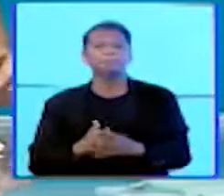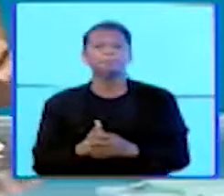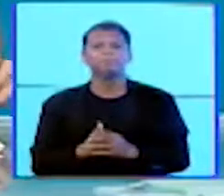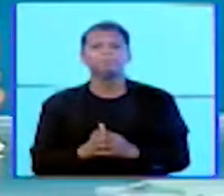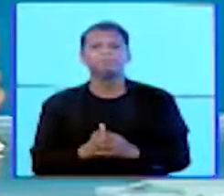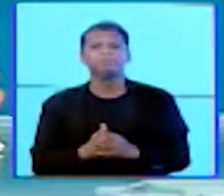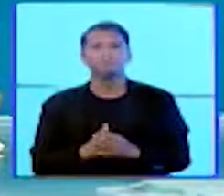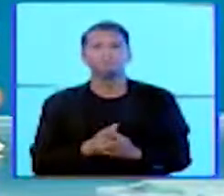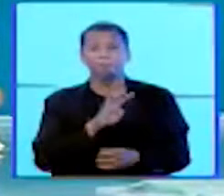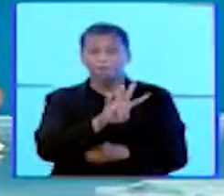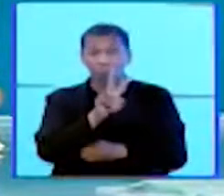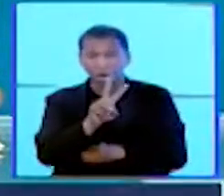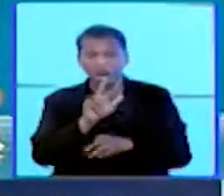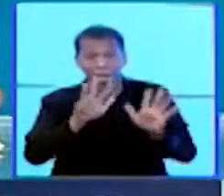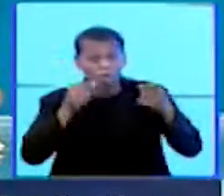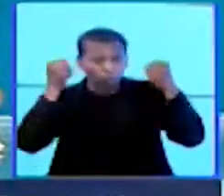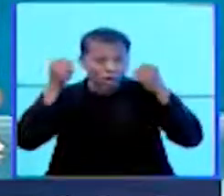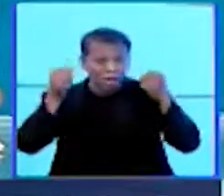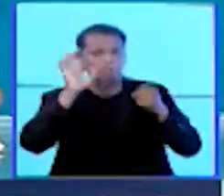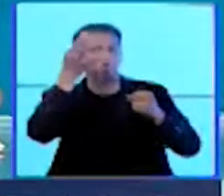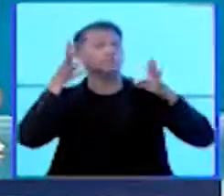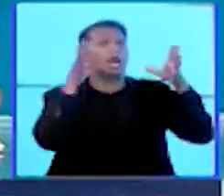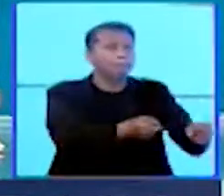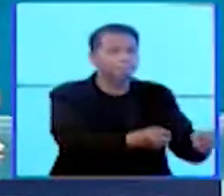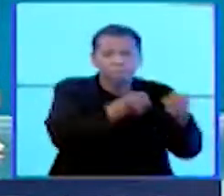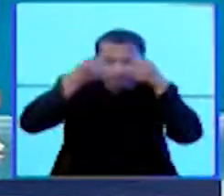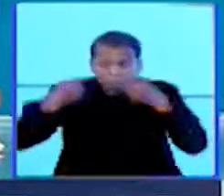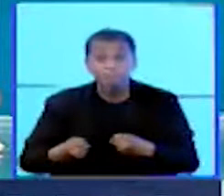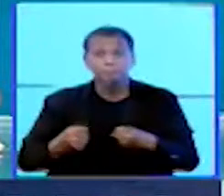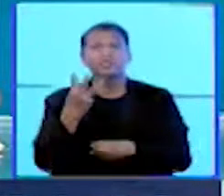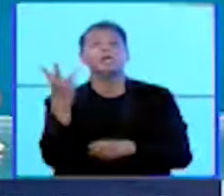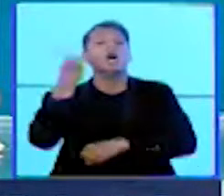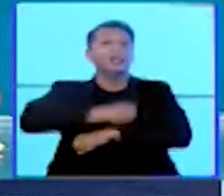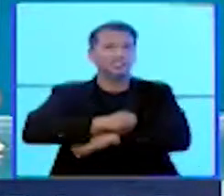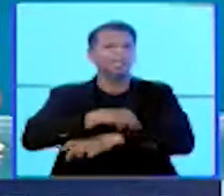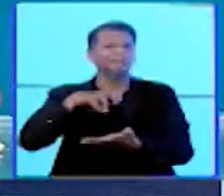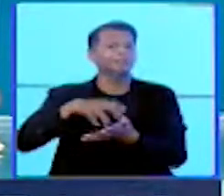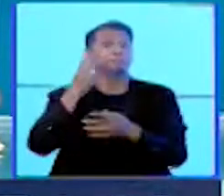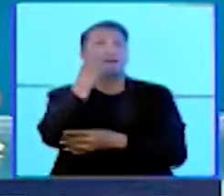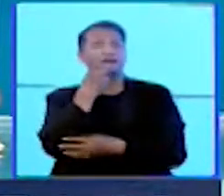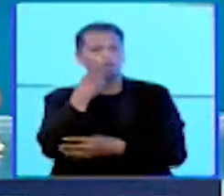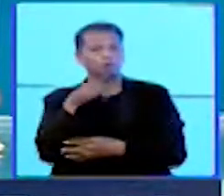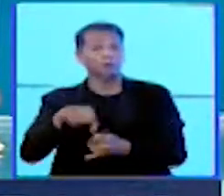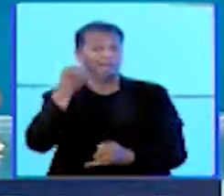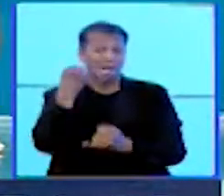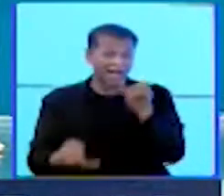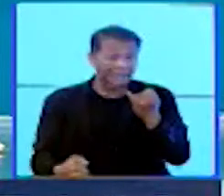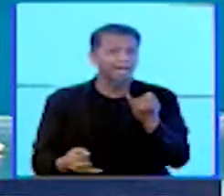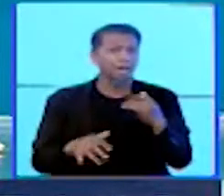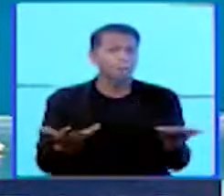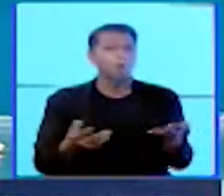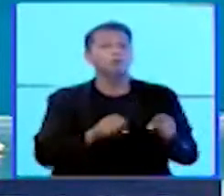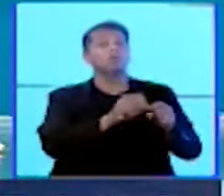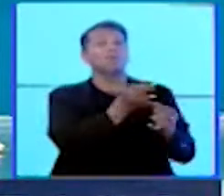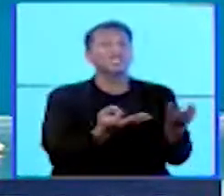Ya, sementara itu polisi menangkap 429 pengunjuk rasa selama 3 hari aksi di Bandung yang berakhir dengan kericuhan dan